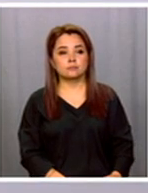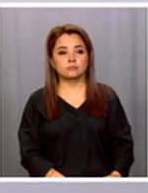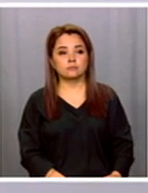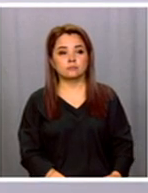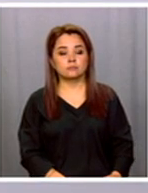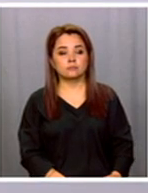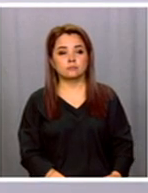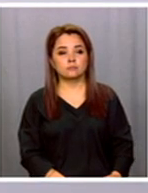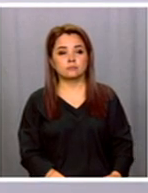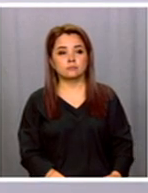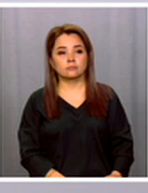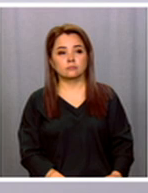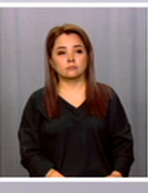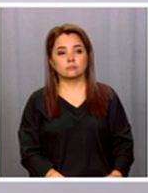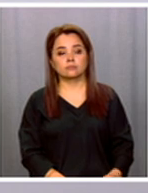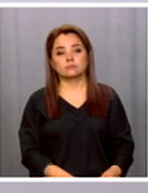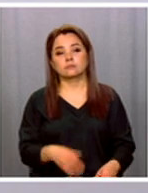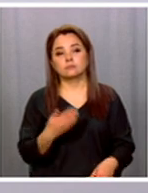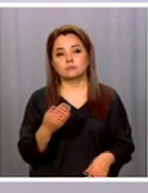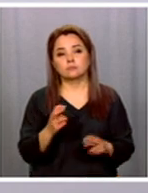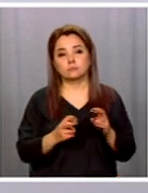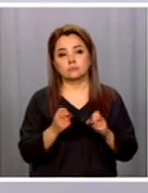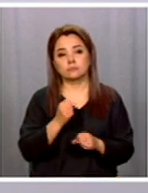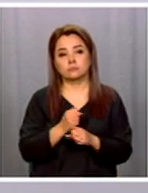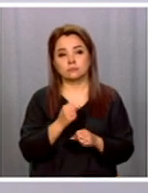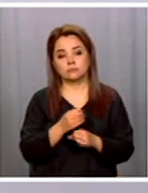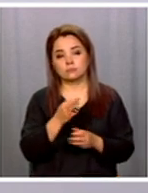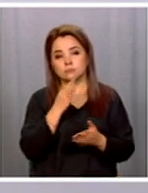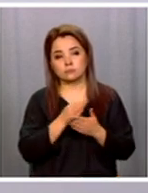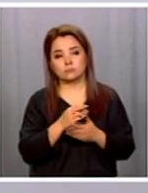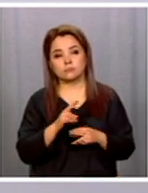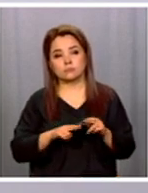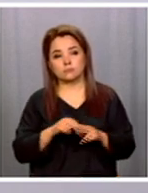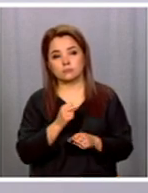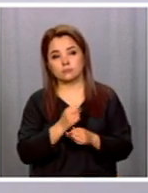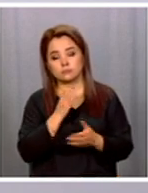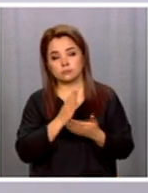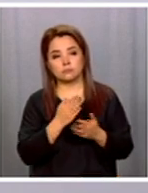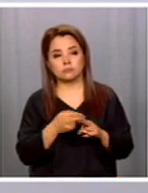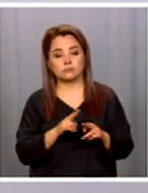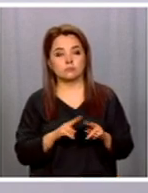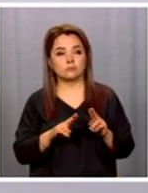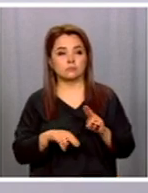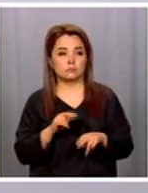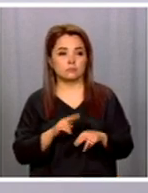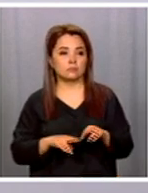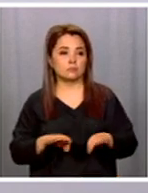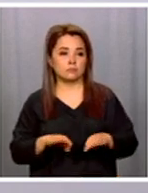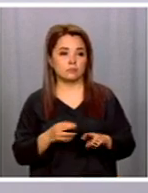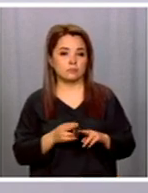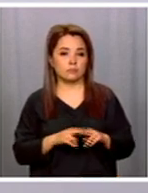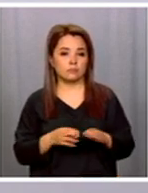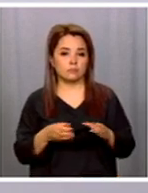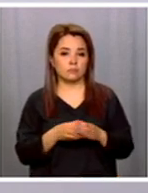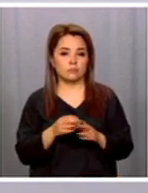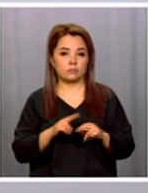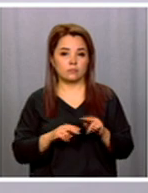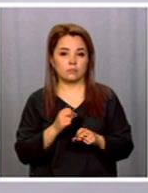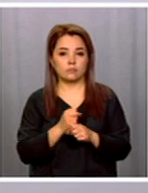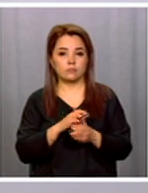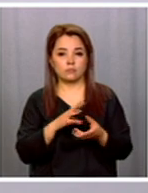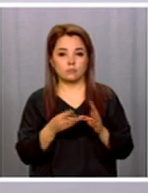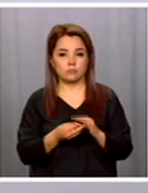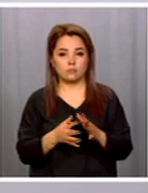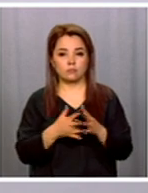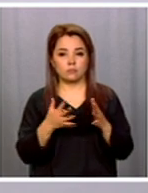Өңдеуші өнеркәсіптің келесі бір саласы бұл машина жасау саласы. Яғни машина жасау саласы конфигурациясы бойынша алуан